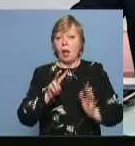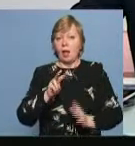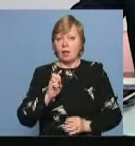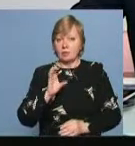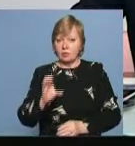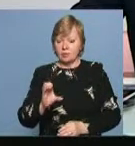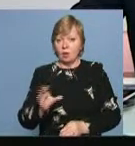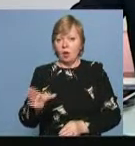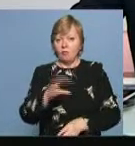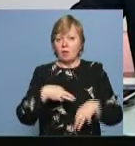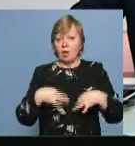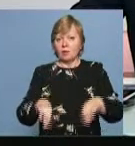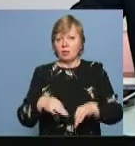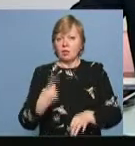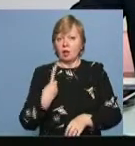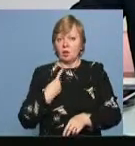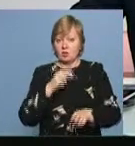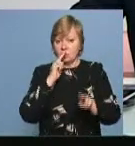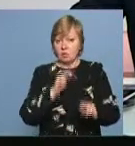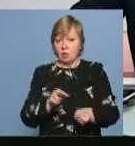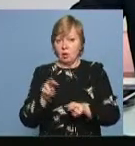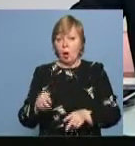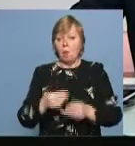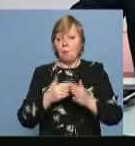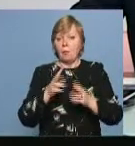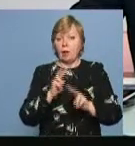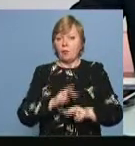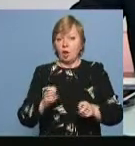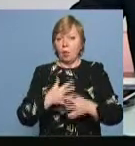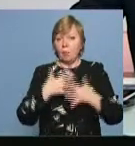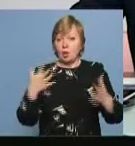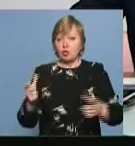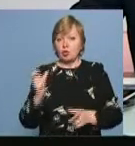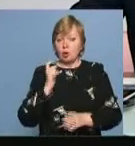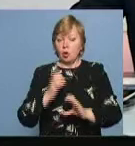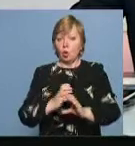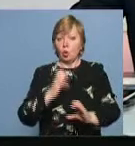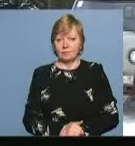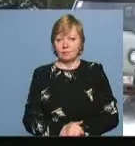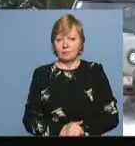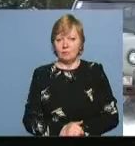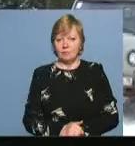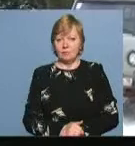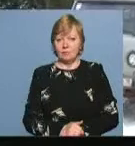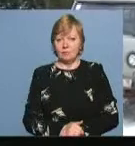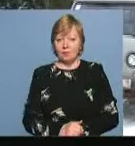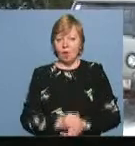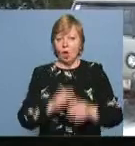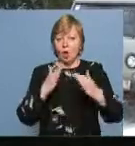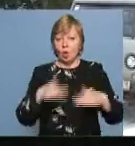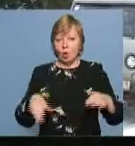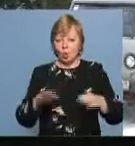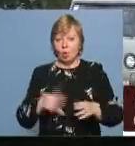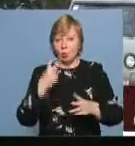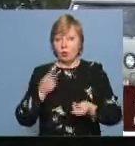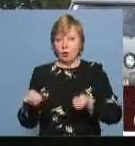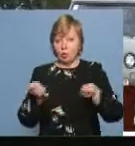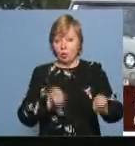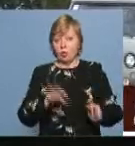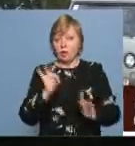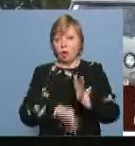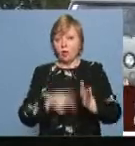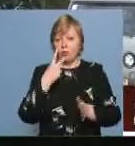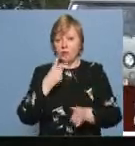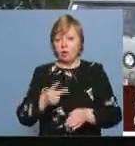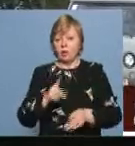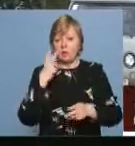автотрассах республики. Они проверяют не только большегрузы, но и легковые автомобили. Елку ее все равно сразу видно будет. Замотана, как